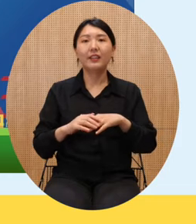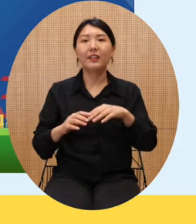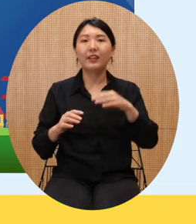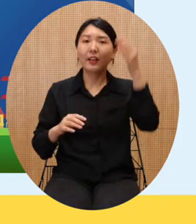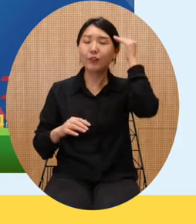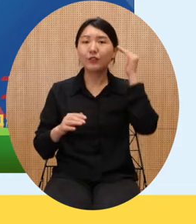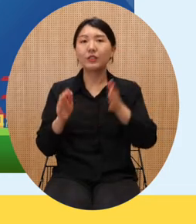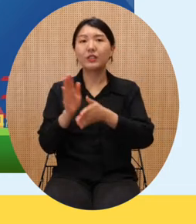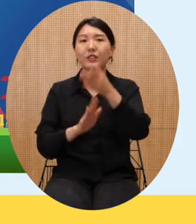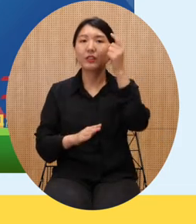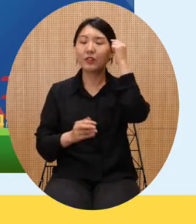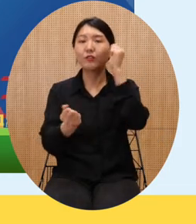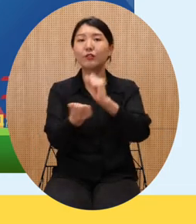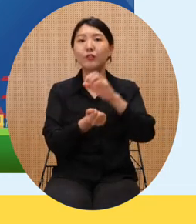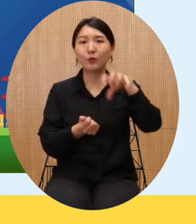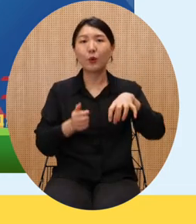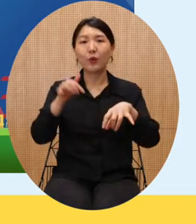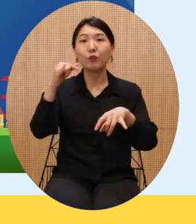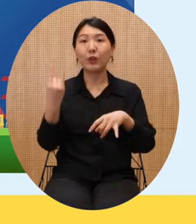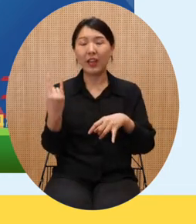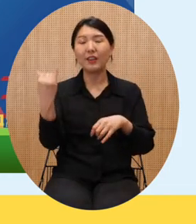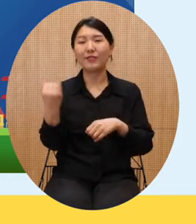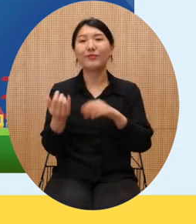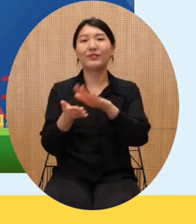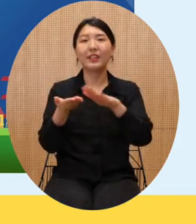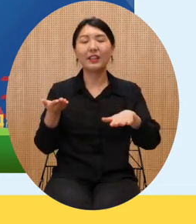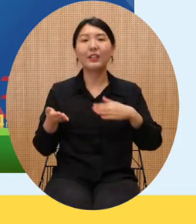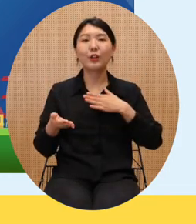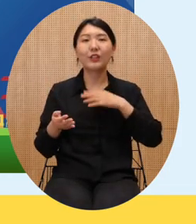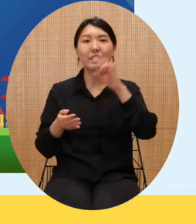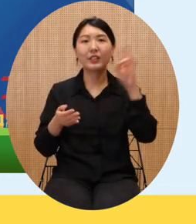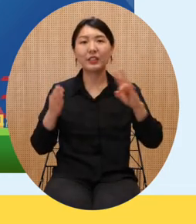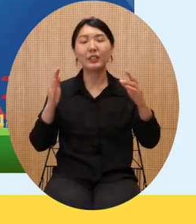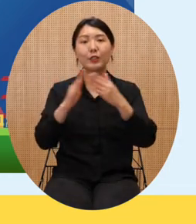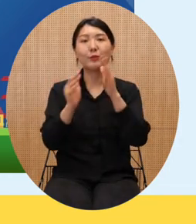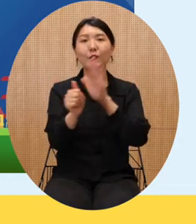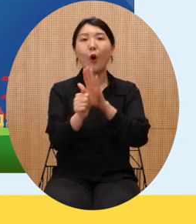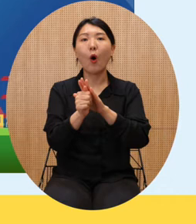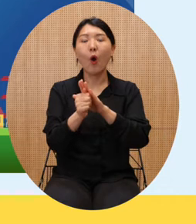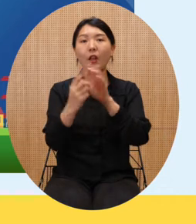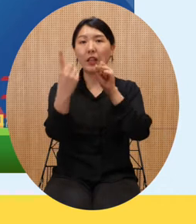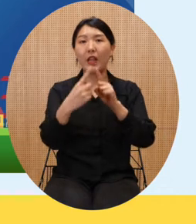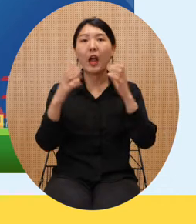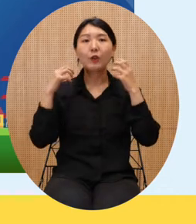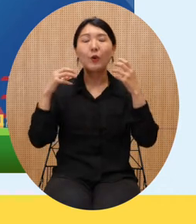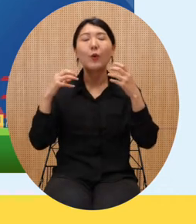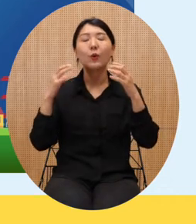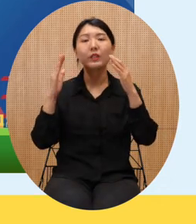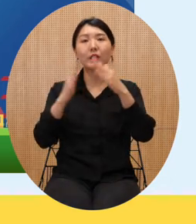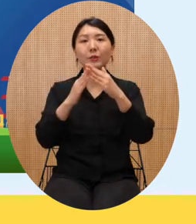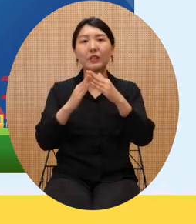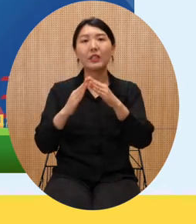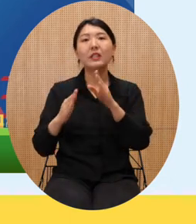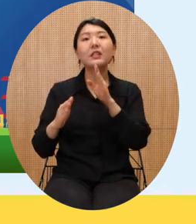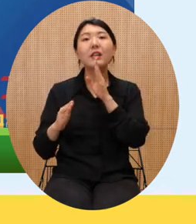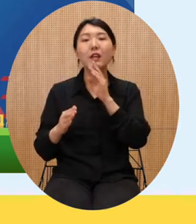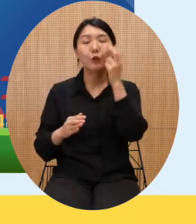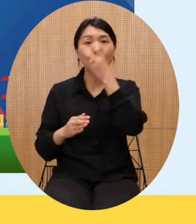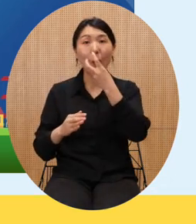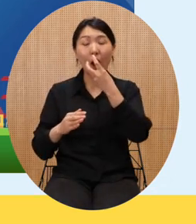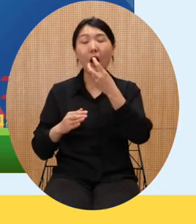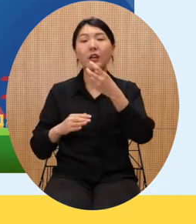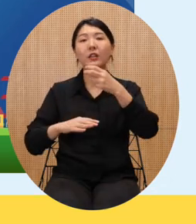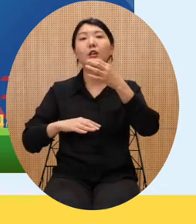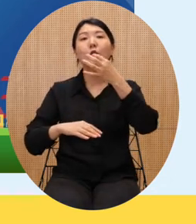안녕하세요. 한국도시연구소의 방금 소개받은 최은영입니다. 저는 시흥형 주거비 지원 대상 아동가구 실태조사 및 정책